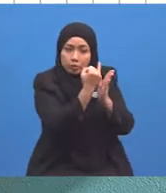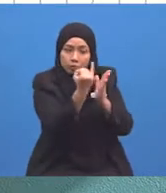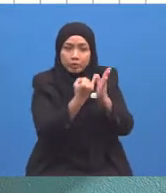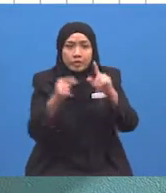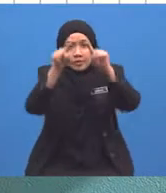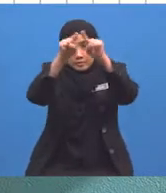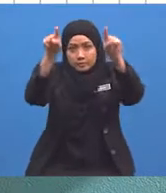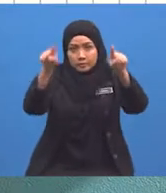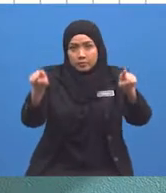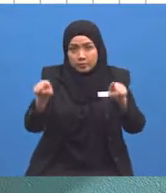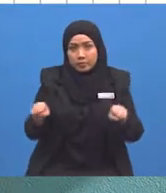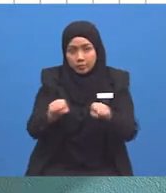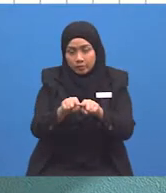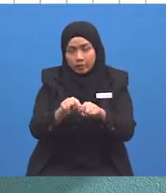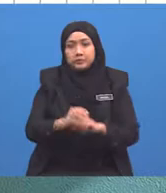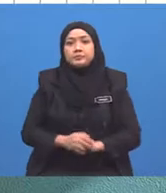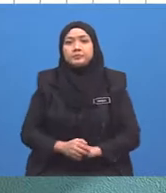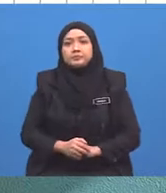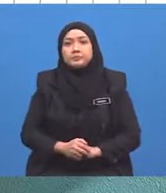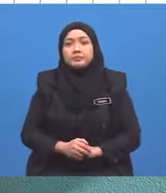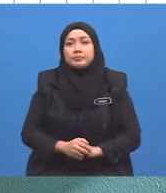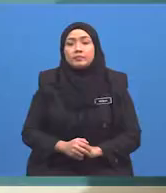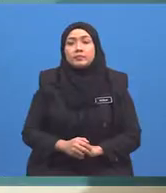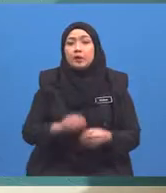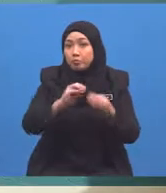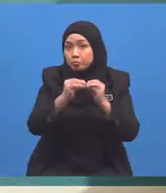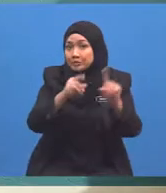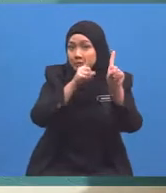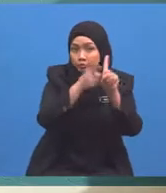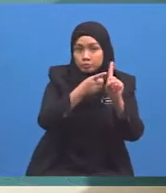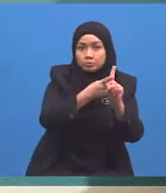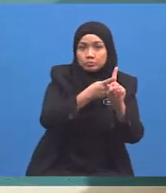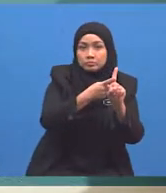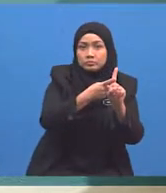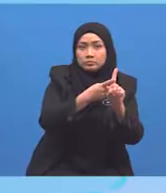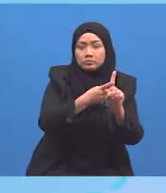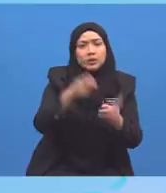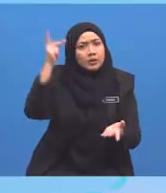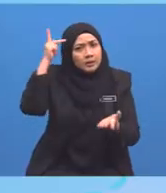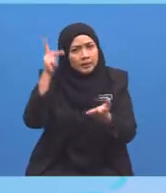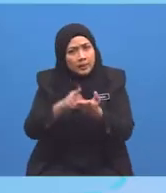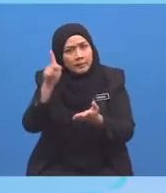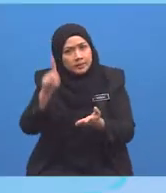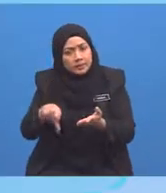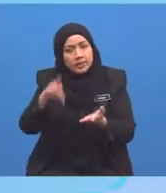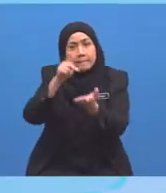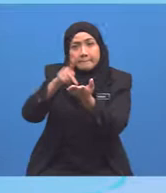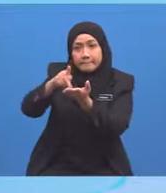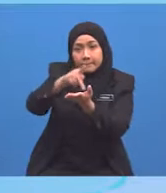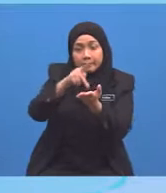kita belajar melukis poligon pula. Cikgu akan tunjukkan